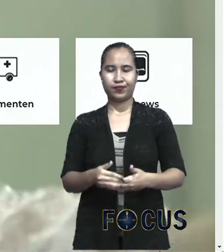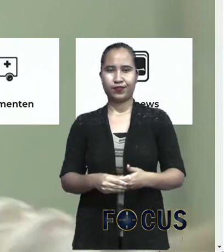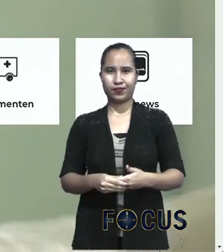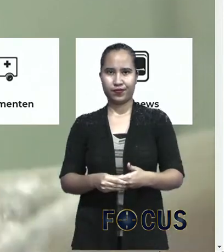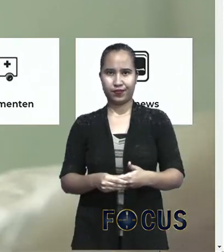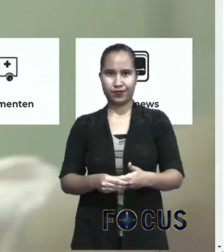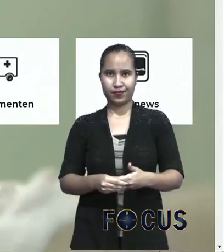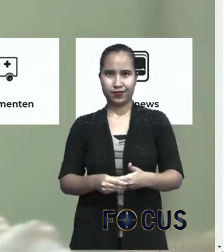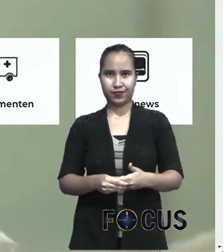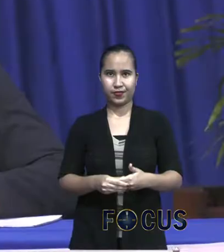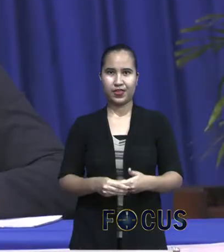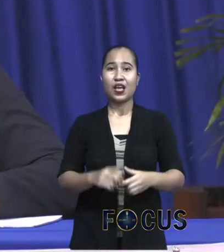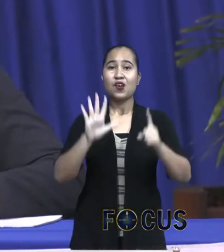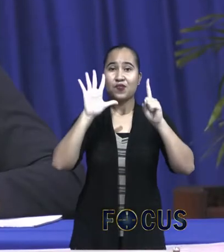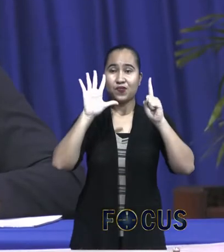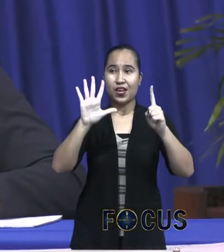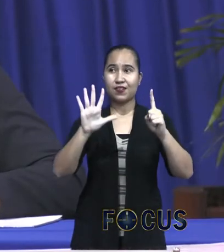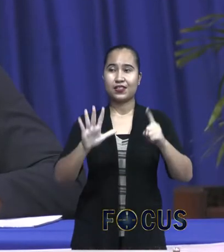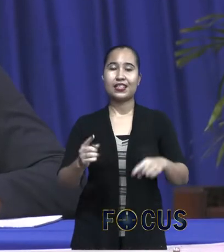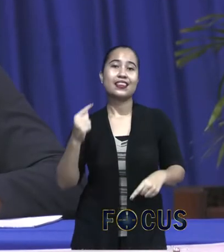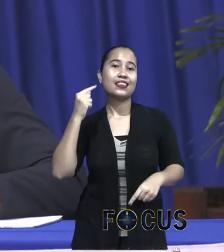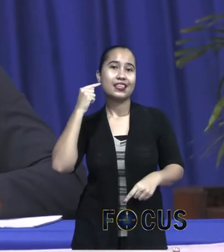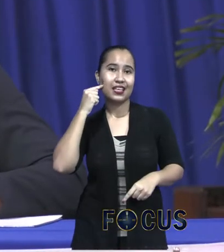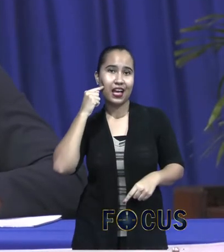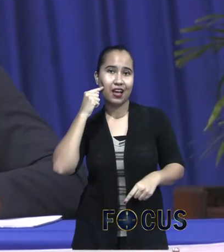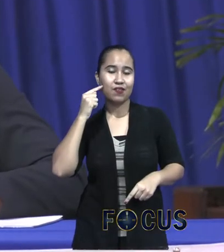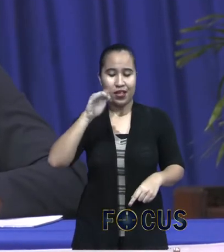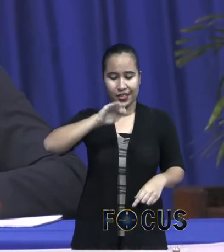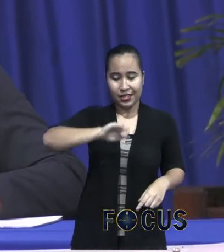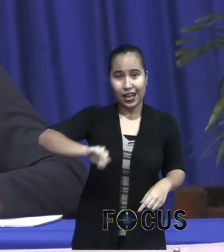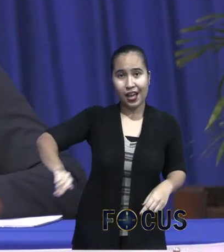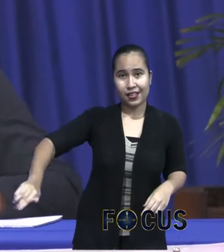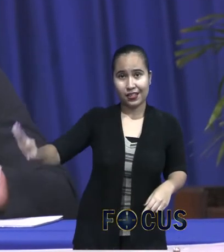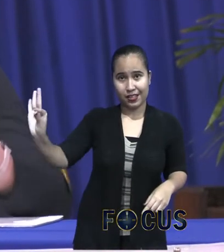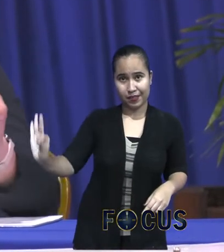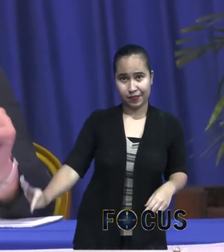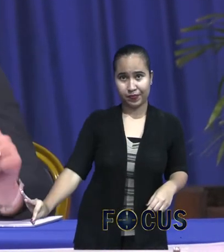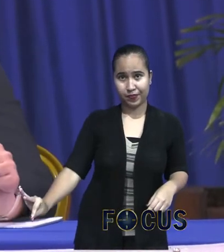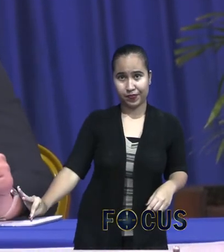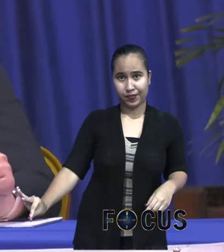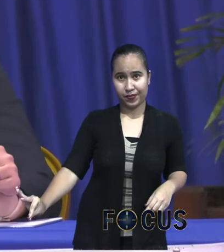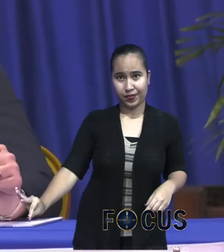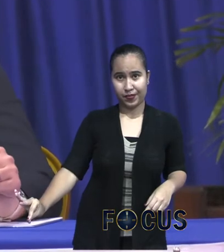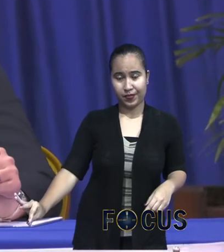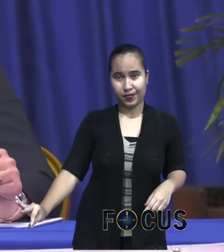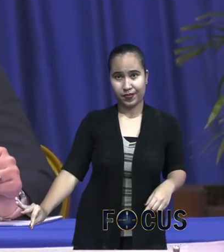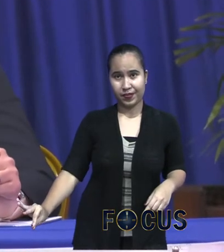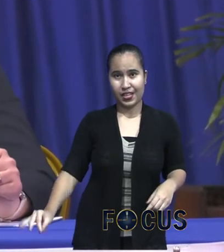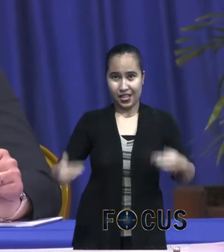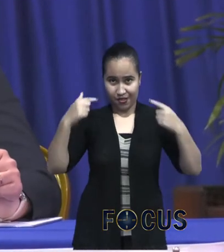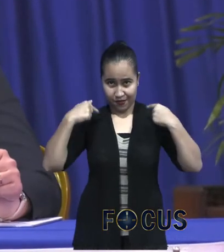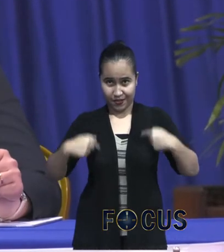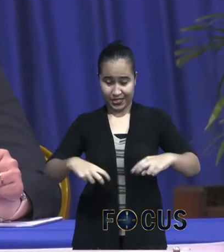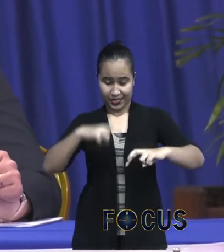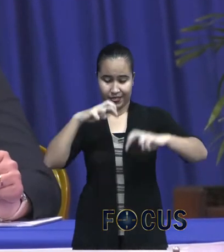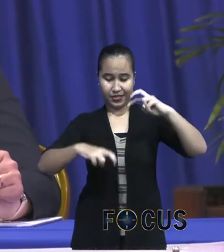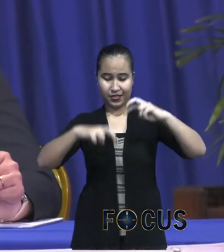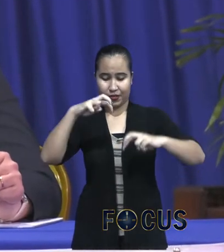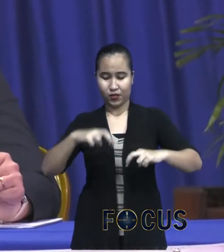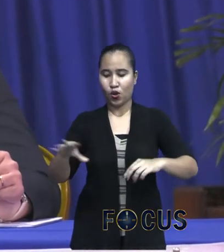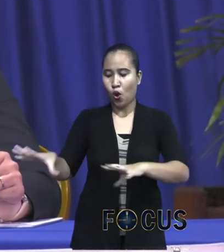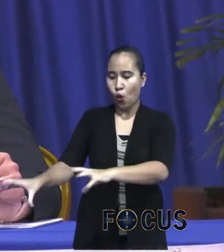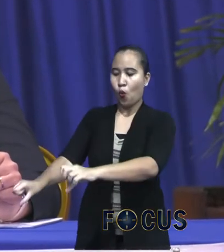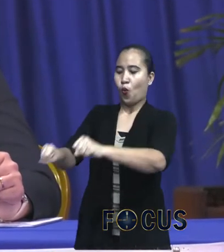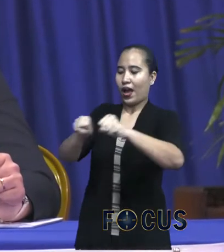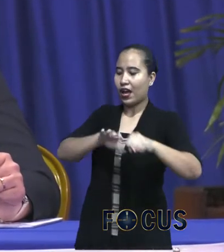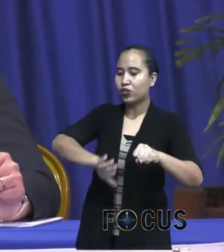Dat was dus de 15e dag van de quarantaine en ze zijn na een fysieke exit screening uit quarantaine gehaald. Het